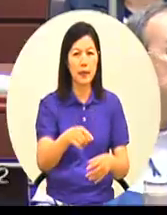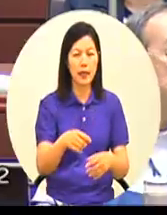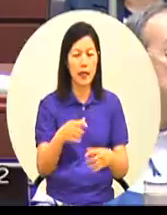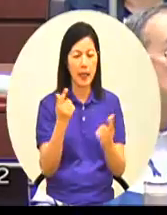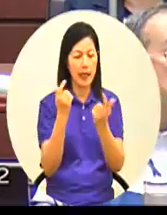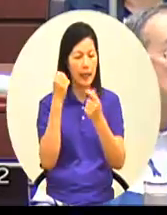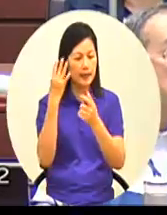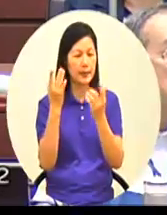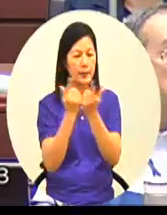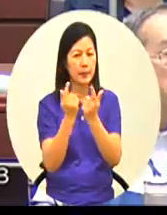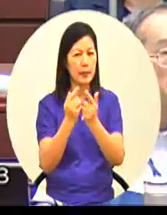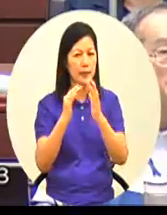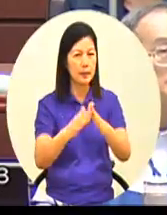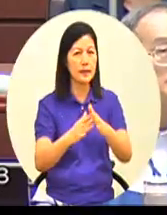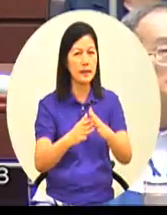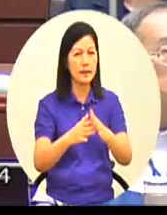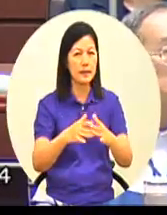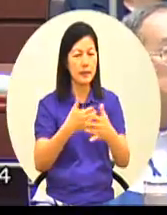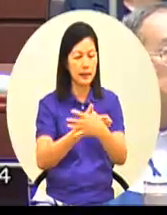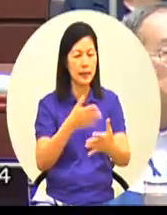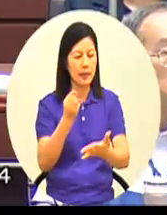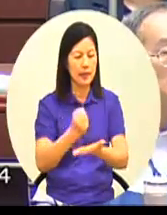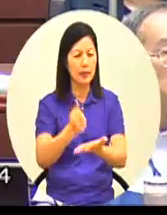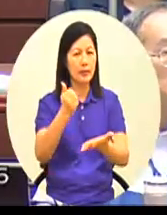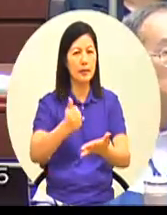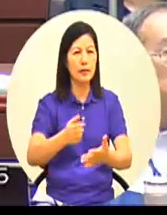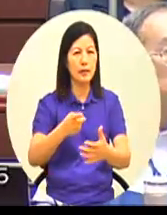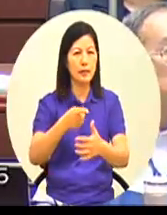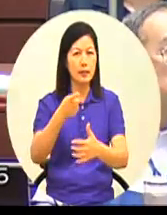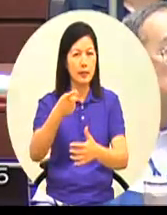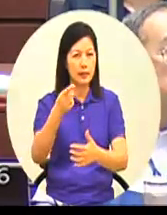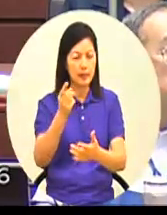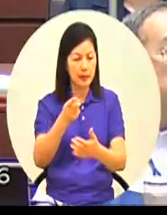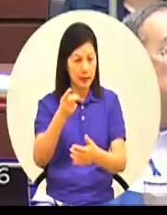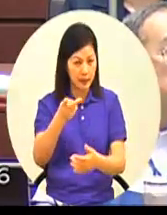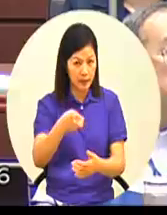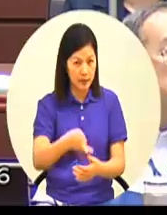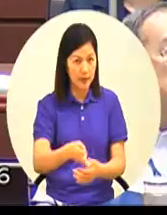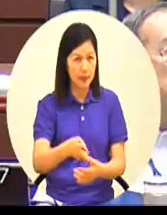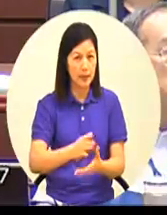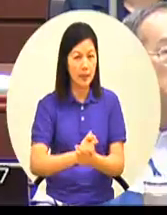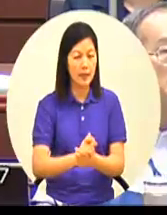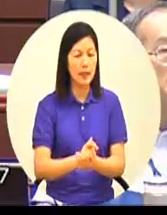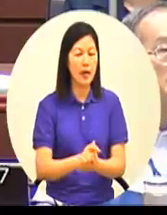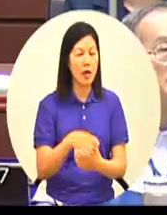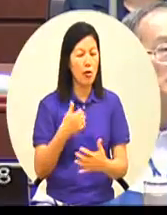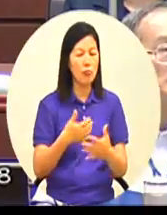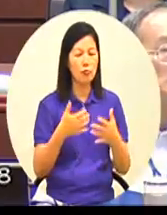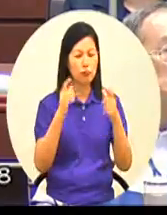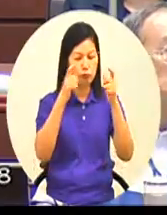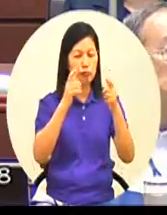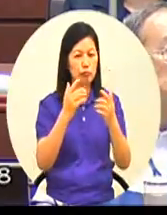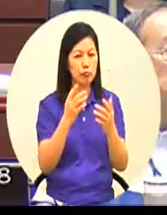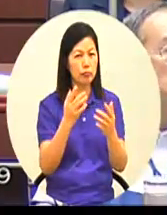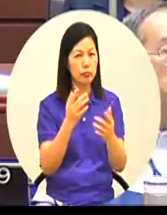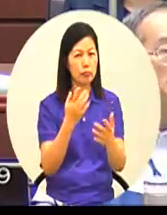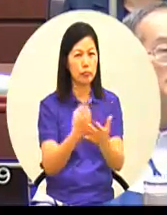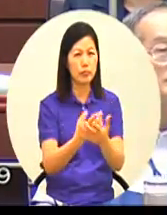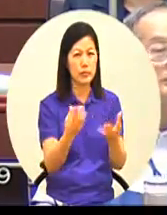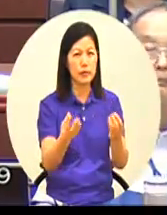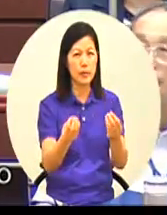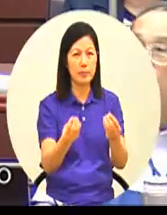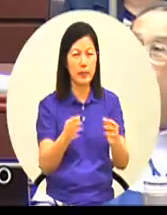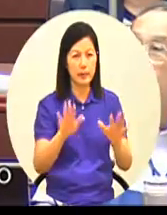次奖？那我们参加过一次，后来为什么不参加？刚刚陈信宜议员有问到，刚刚没有机会回答，顺便一起